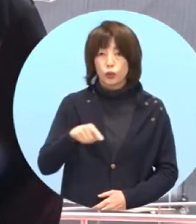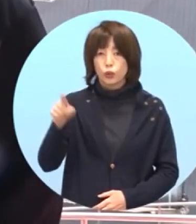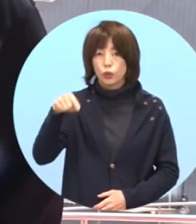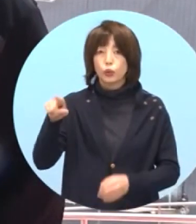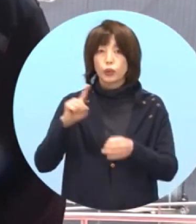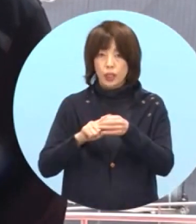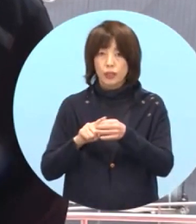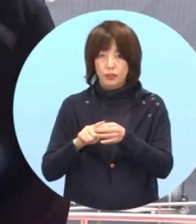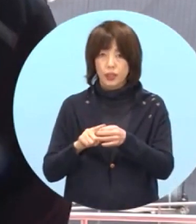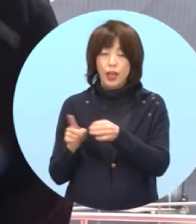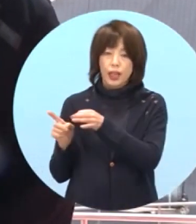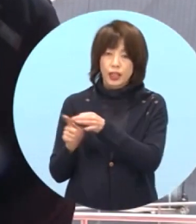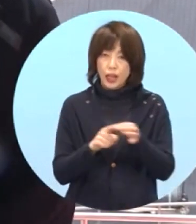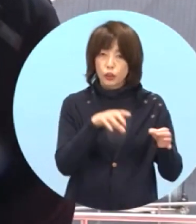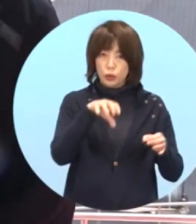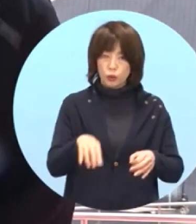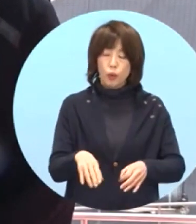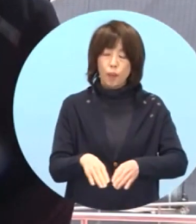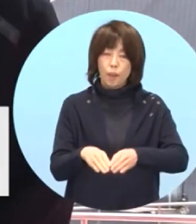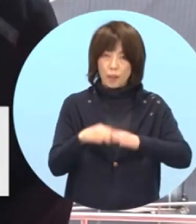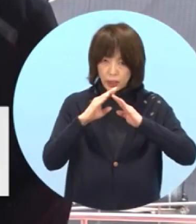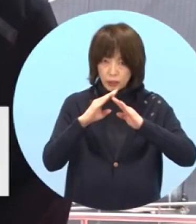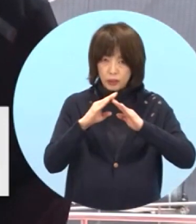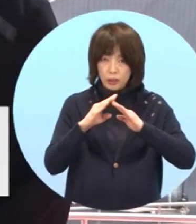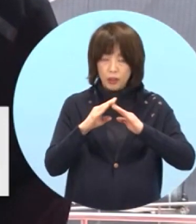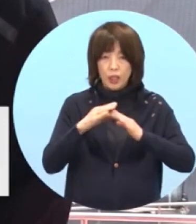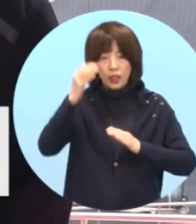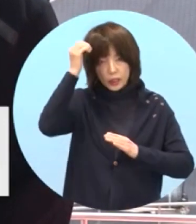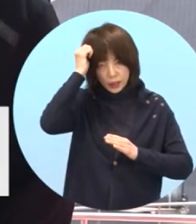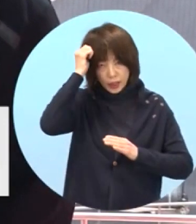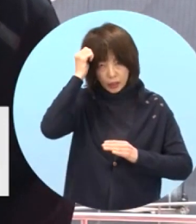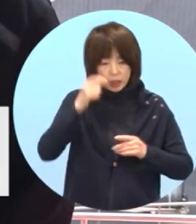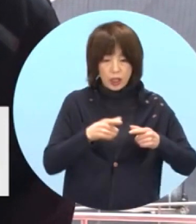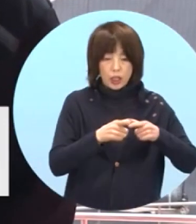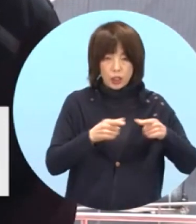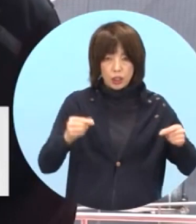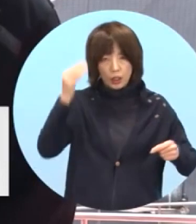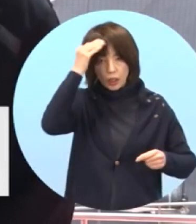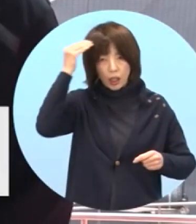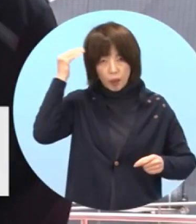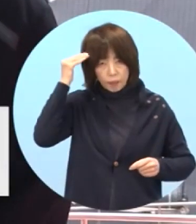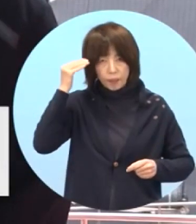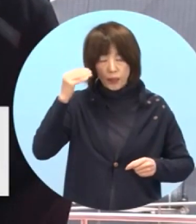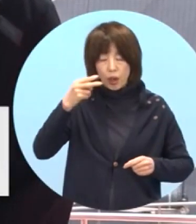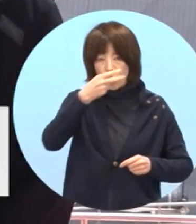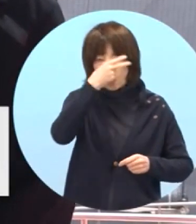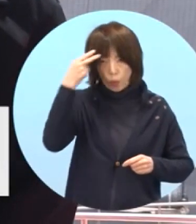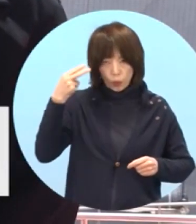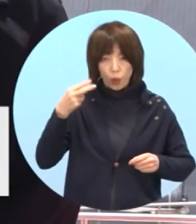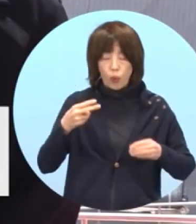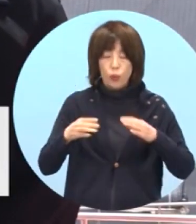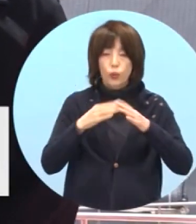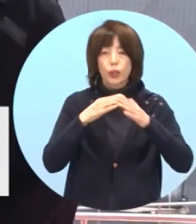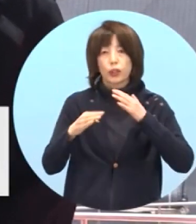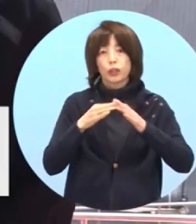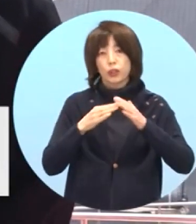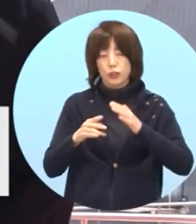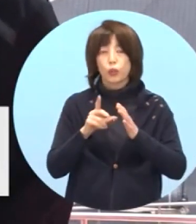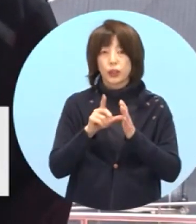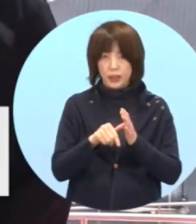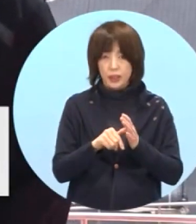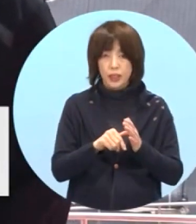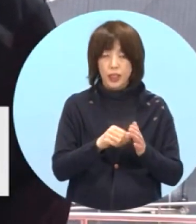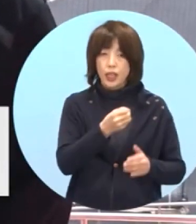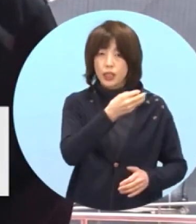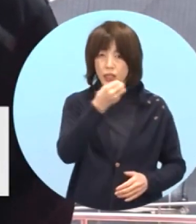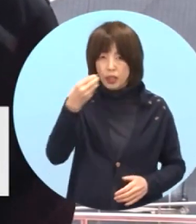球場の竣工記念で行われた日韓親善高校野球大会において、星稜高校の